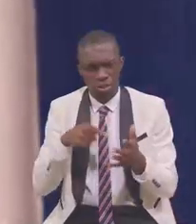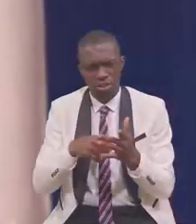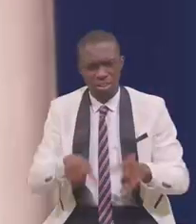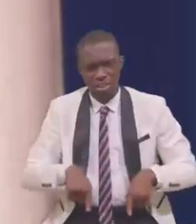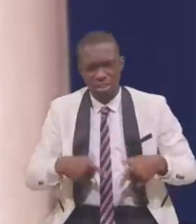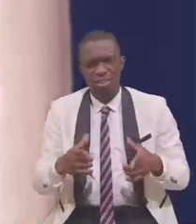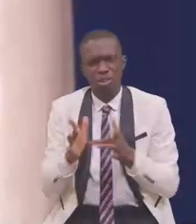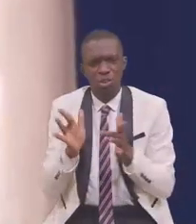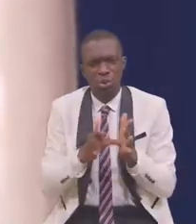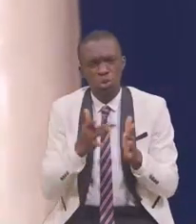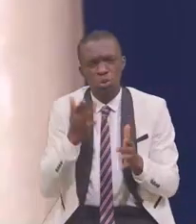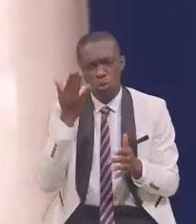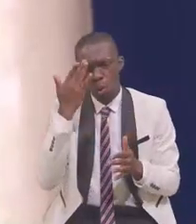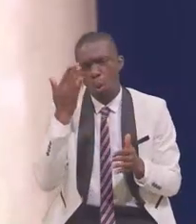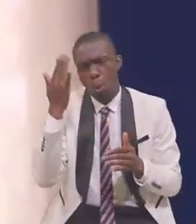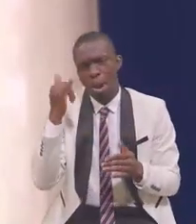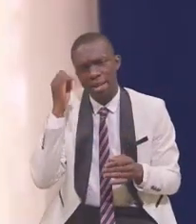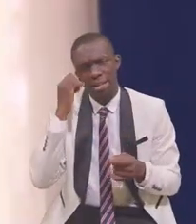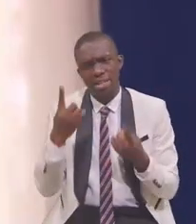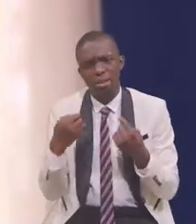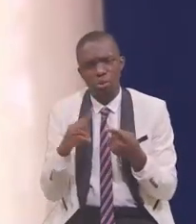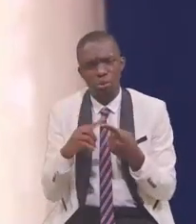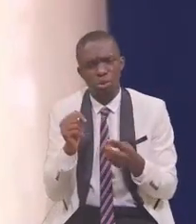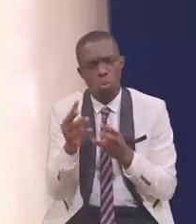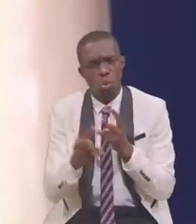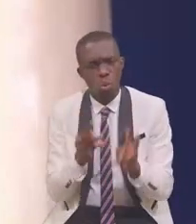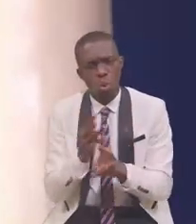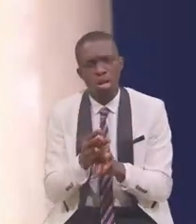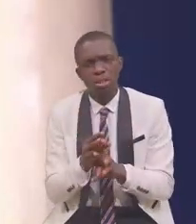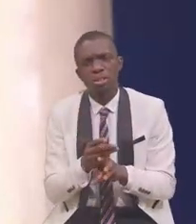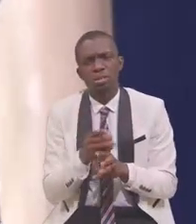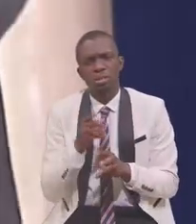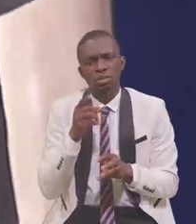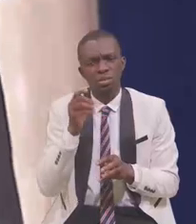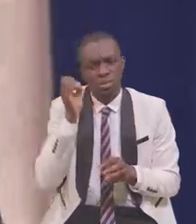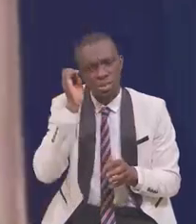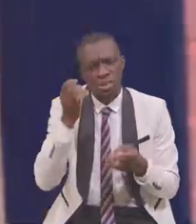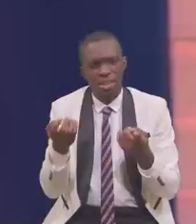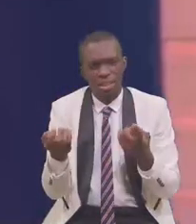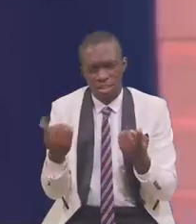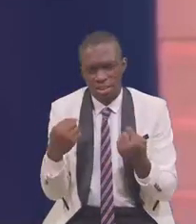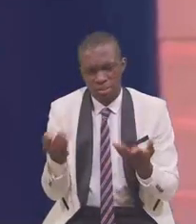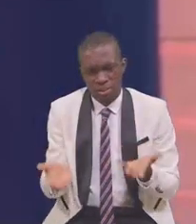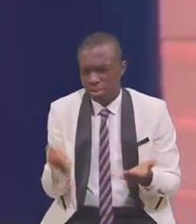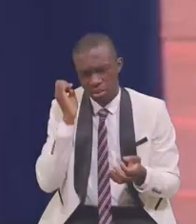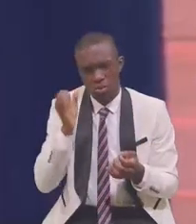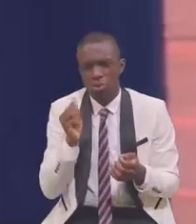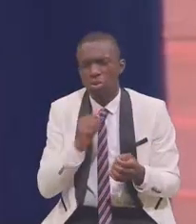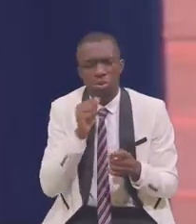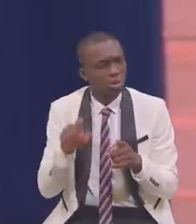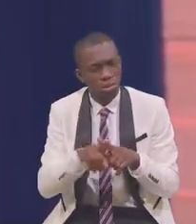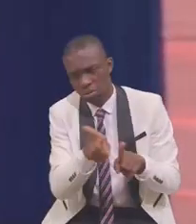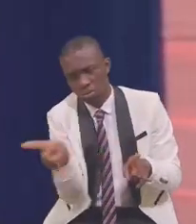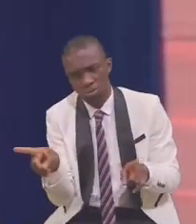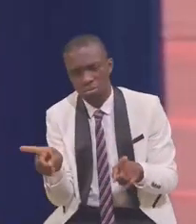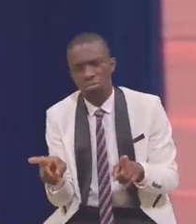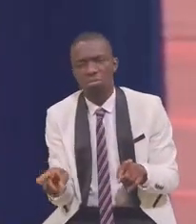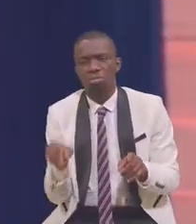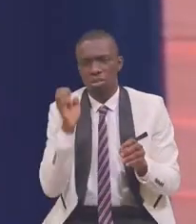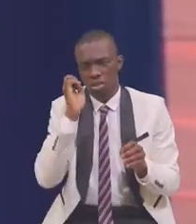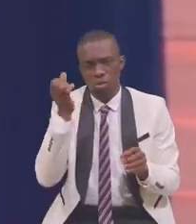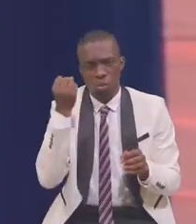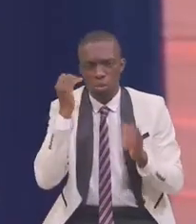venu. Il est venu ici et il n'est pas distrait. Et il continuait de faire